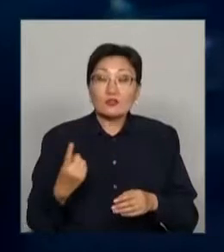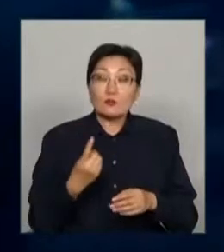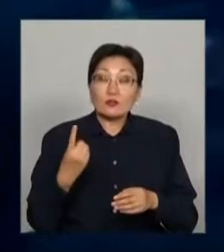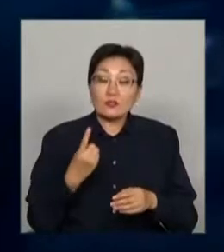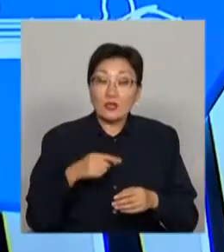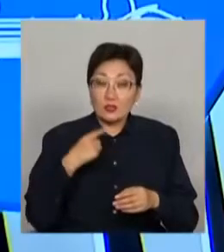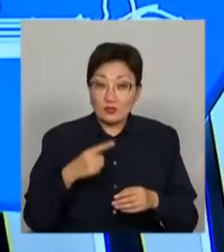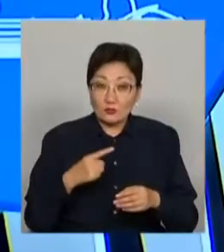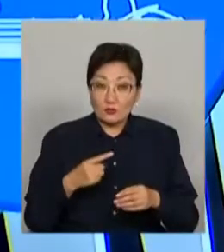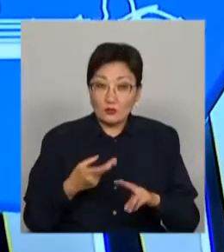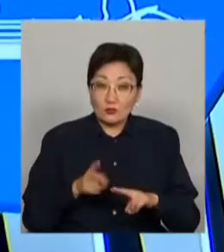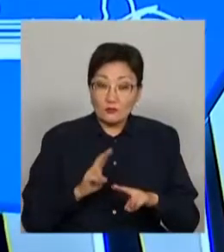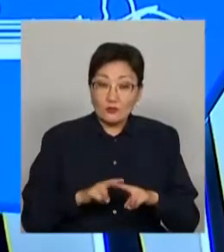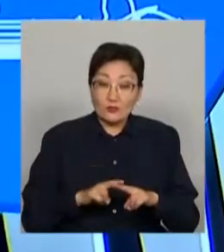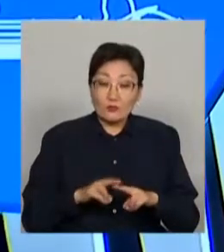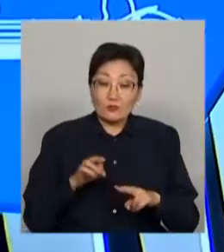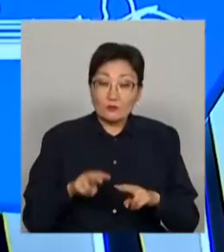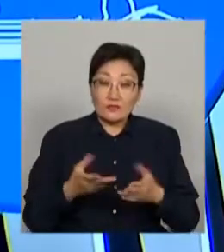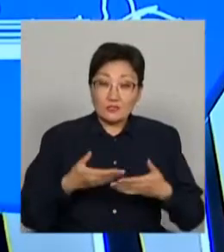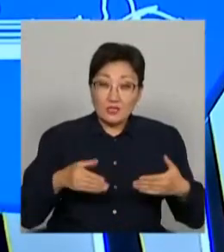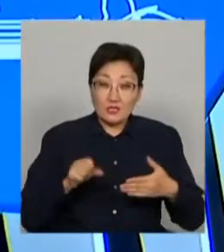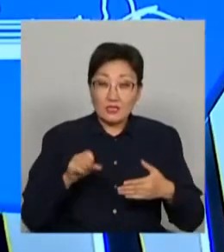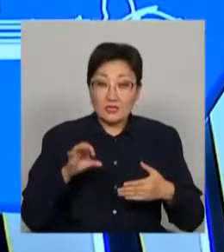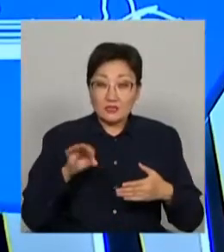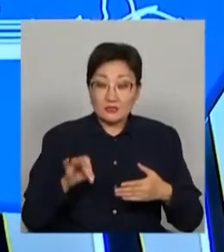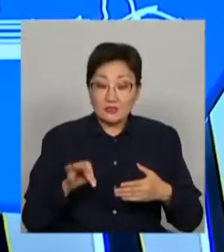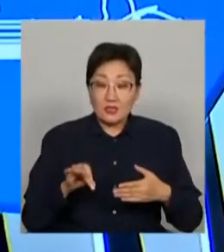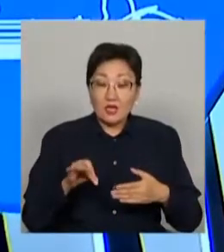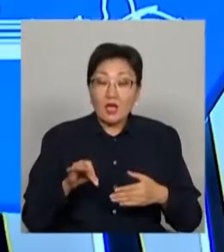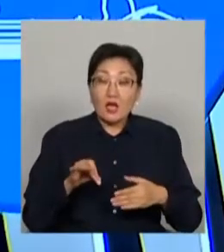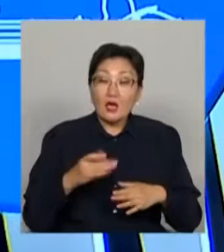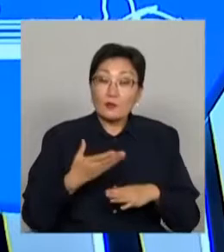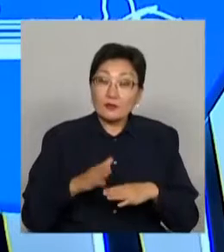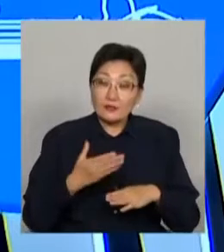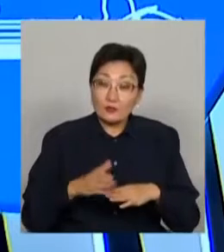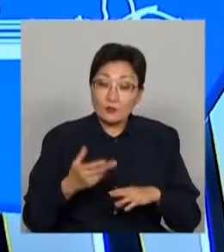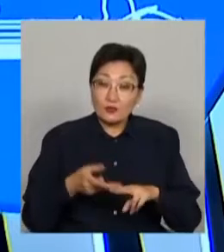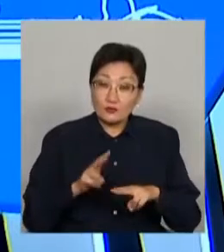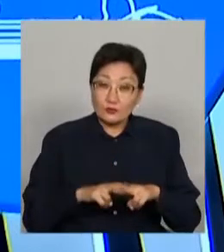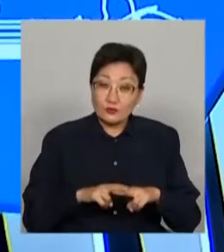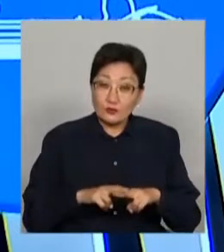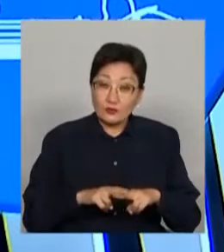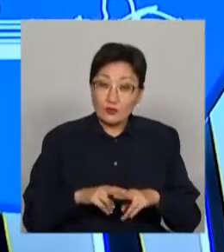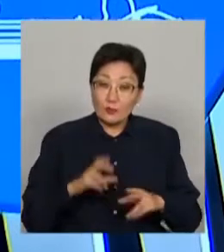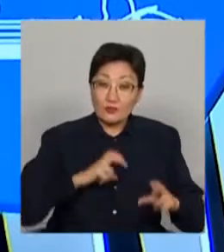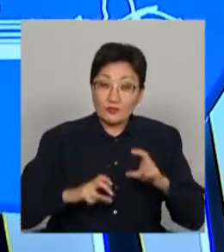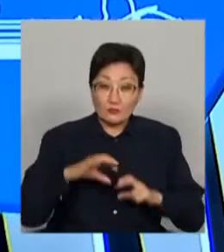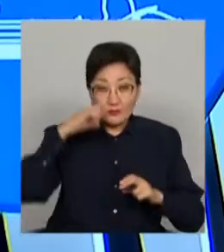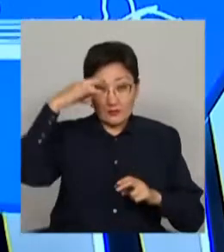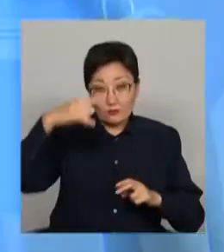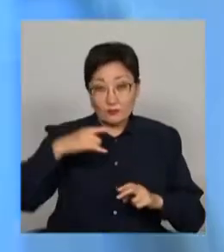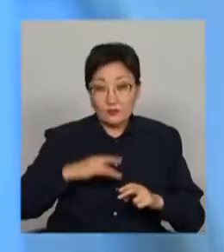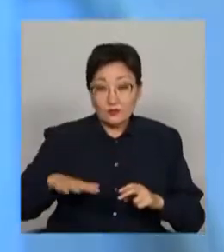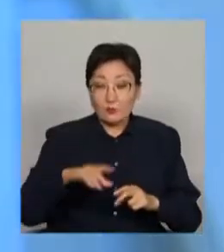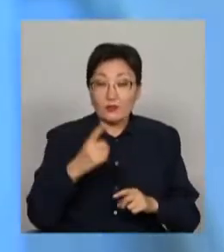зат осы орында, яғни ол біздің ASIN аккредитациямыз, ол нені білдіреді? Яғни біздің университет Қазақстан бойынша